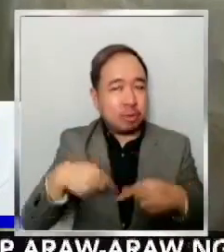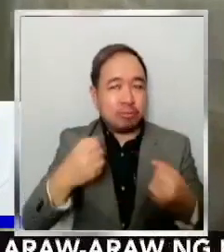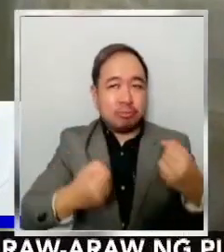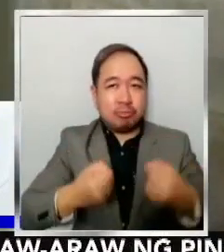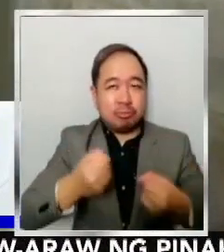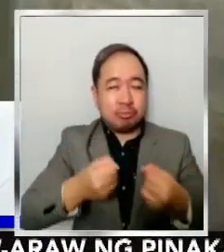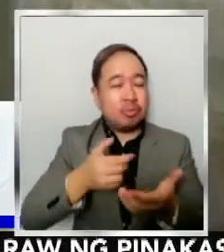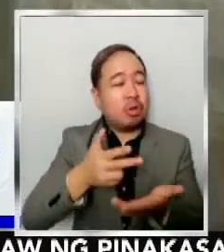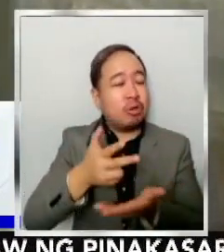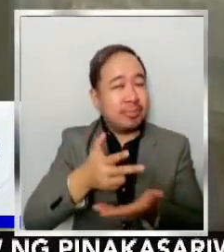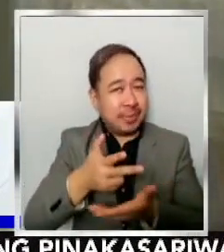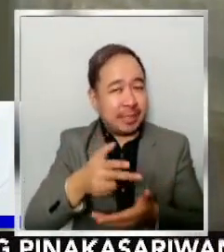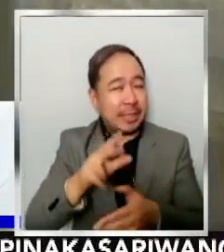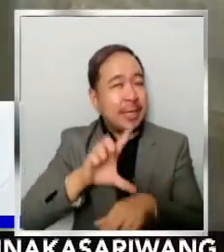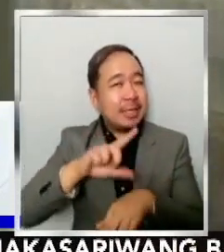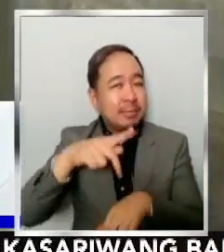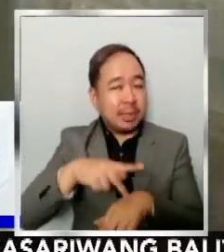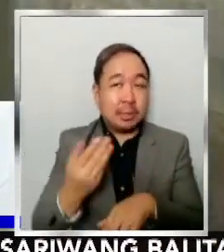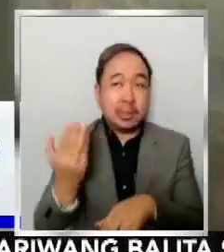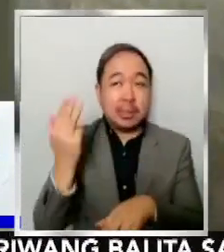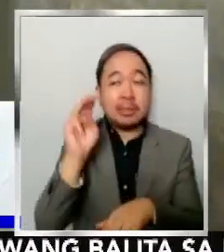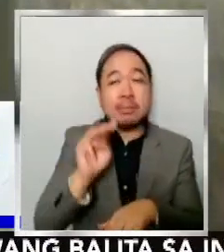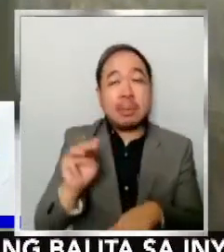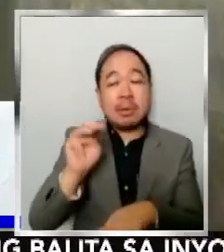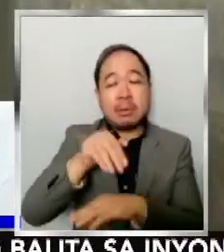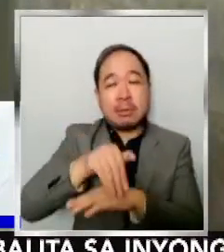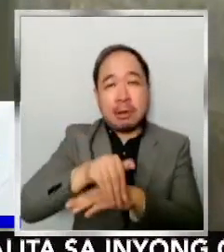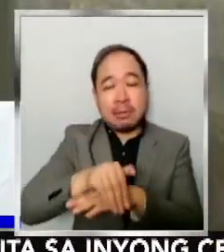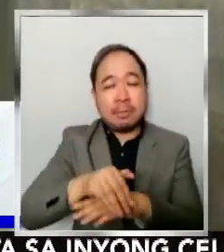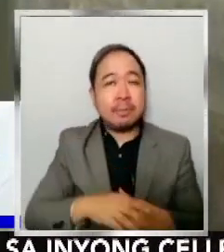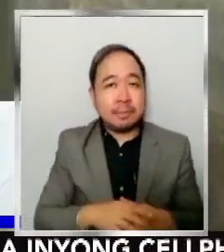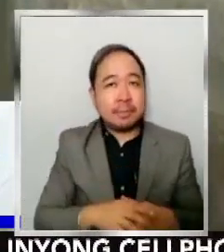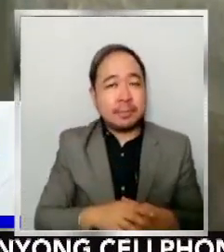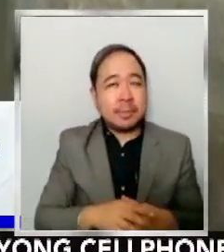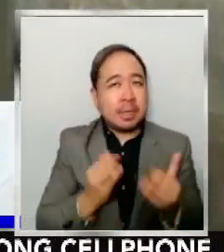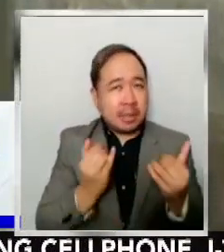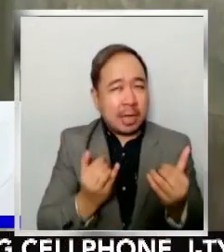ng Lunes. Ani Abalos, sinisilip nila ang lahat ng